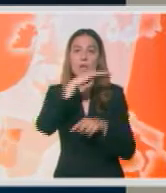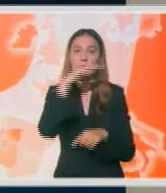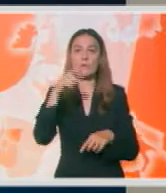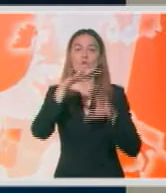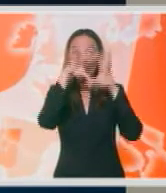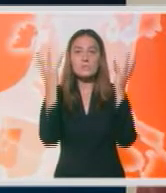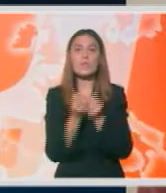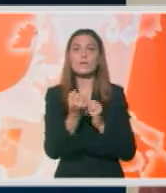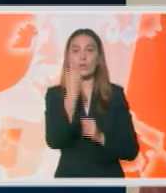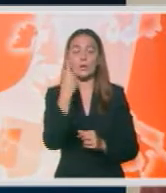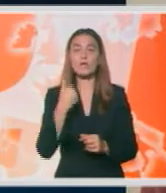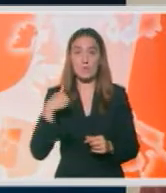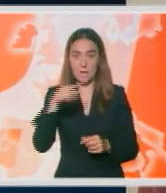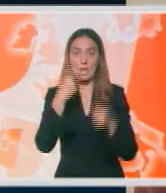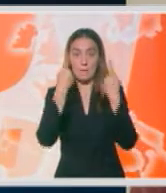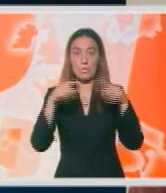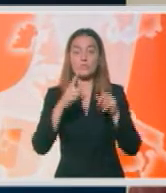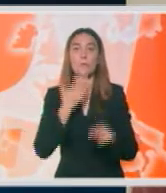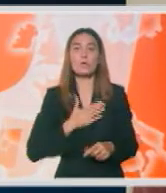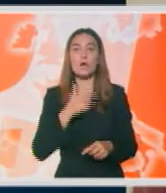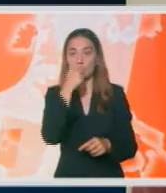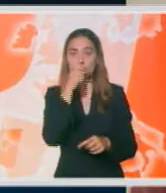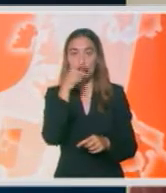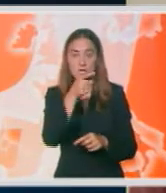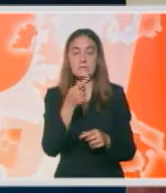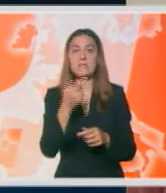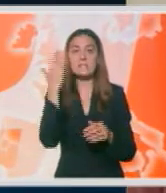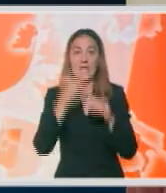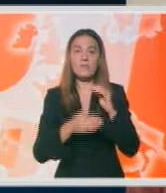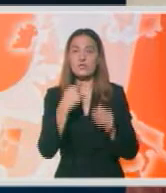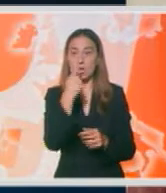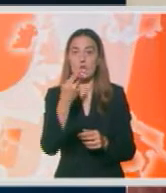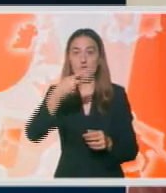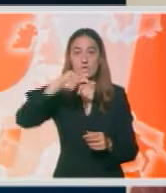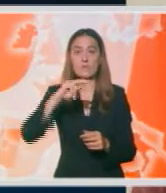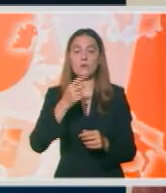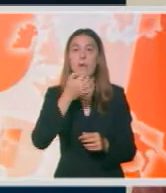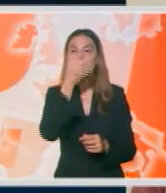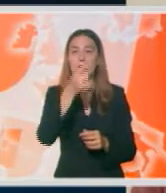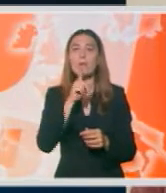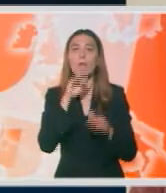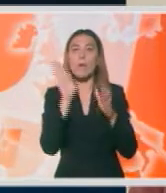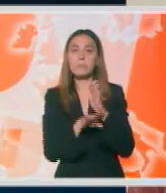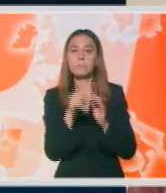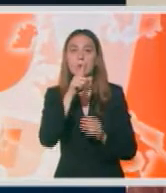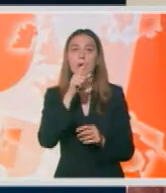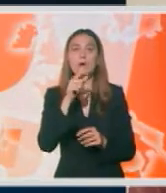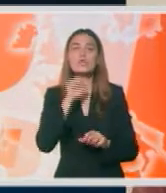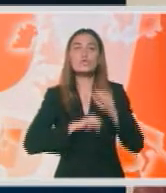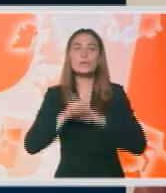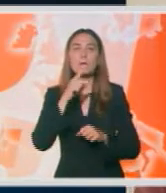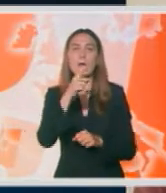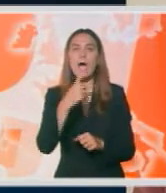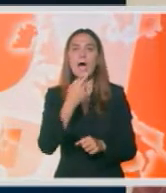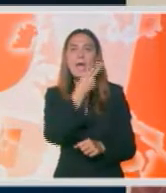svuda događa. Meni je posebno drago što se on u svojoj zaključnoj reči osvrnuo na pitanje koje sam postavio, a to je pitanje sudbine generala